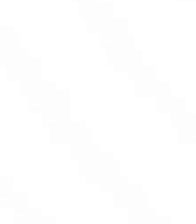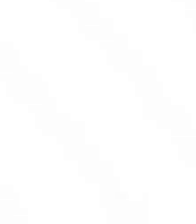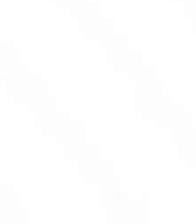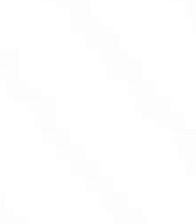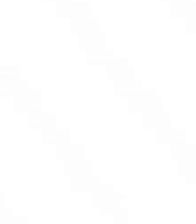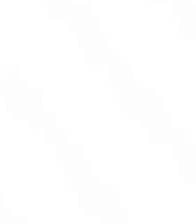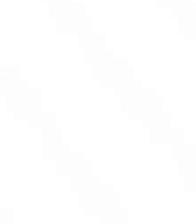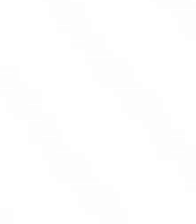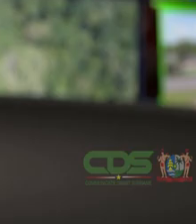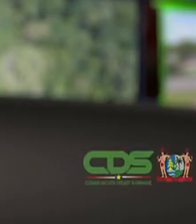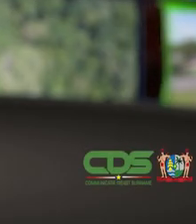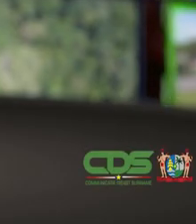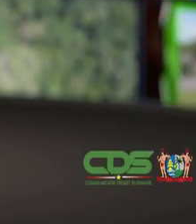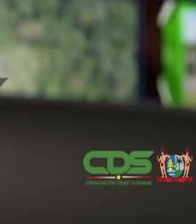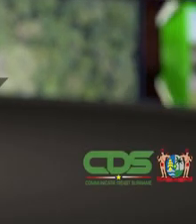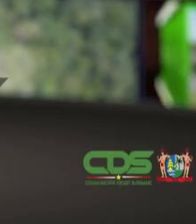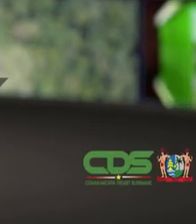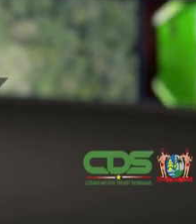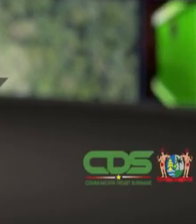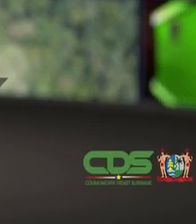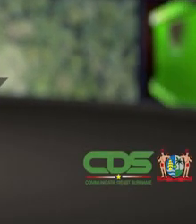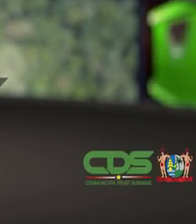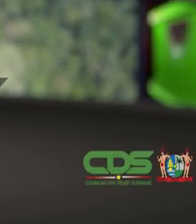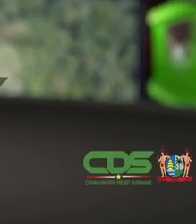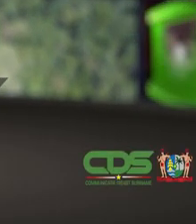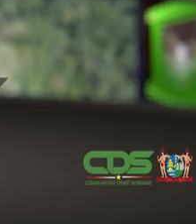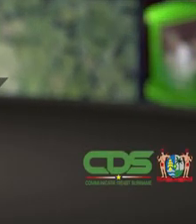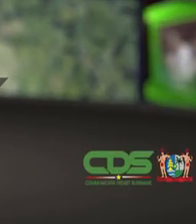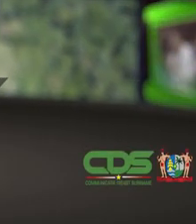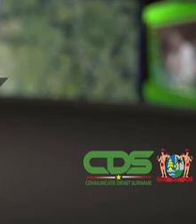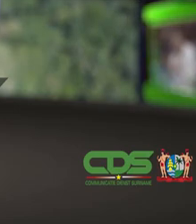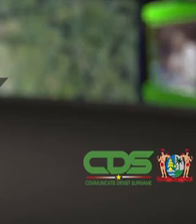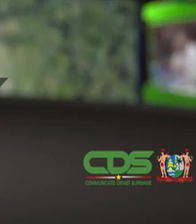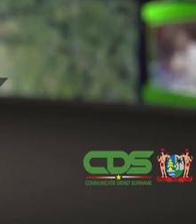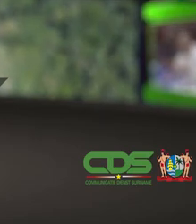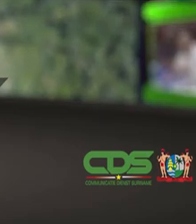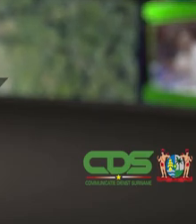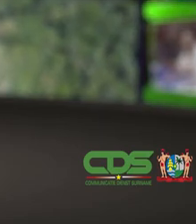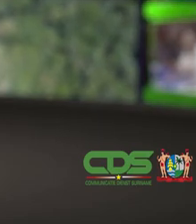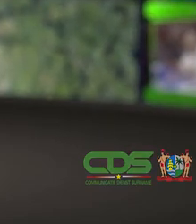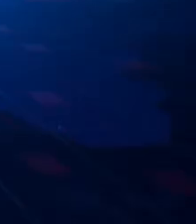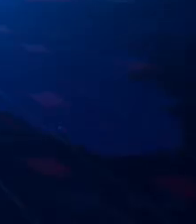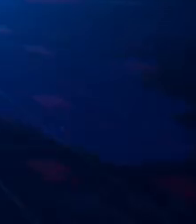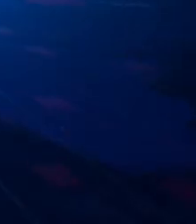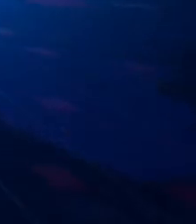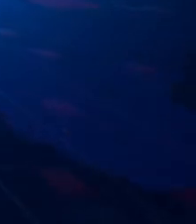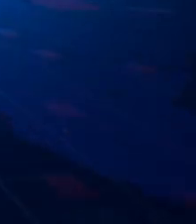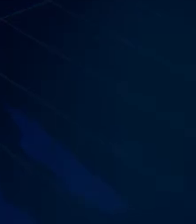En dit was Focus. Bedankt voor uw aandacht. Goedenavond.